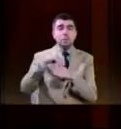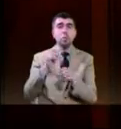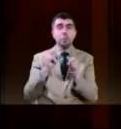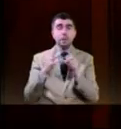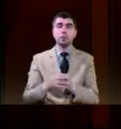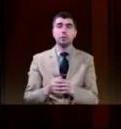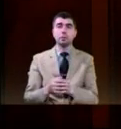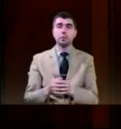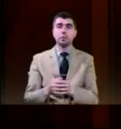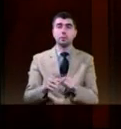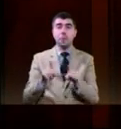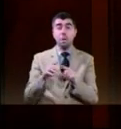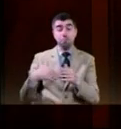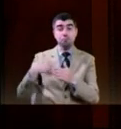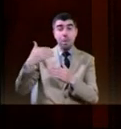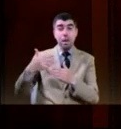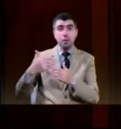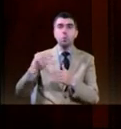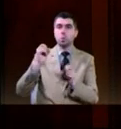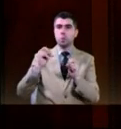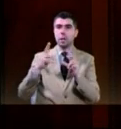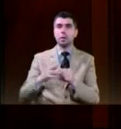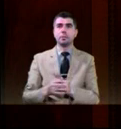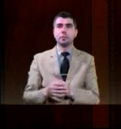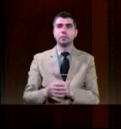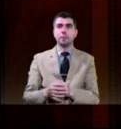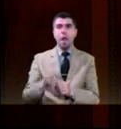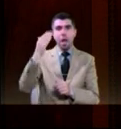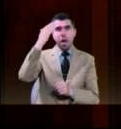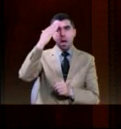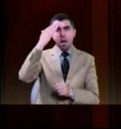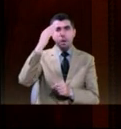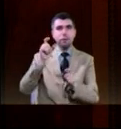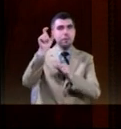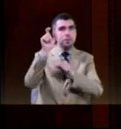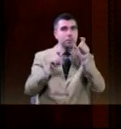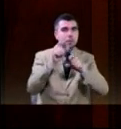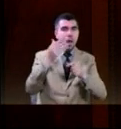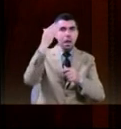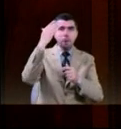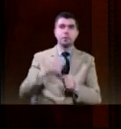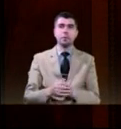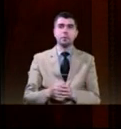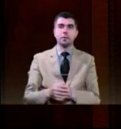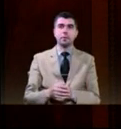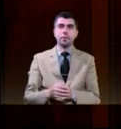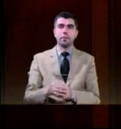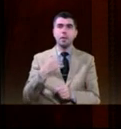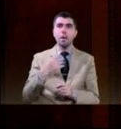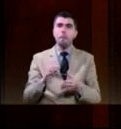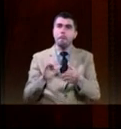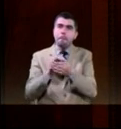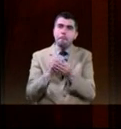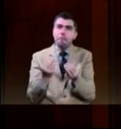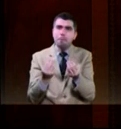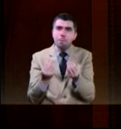لو كان كانوا ما كاينينش درتهم لهم من بعد، واخا كاينين وعارفينهم. وانا راني ماشي ما نتعاطفش معاهم، نتعاطف